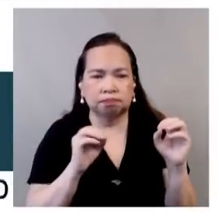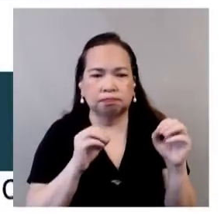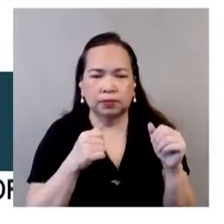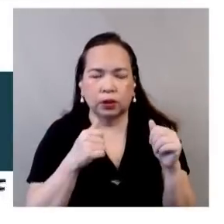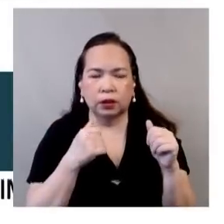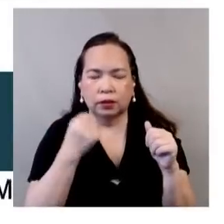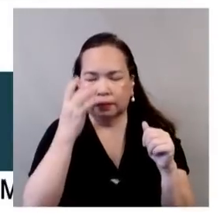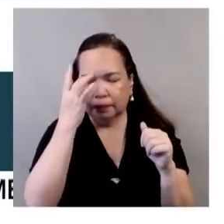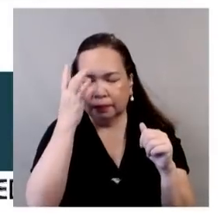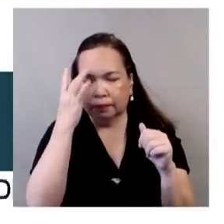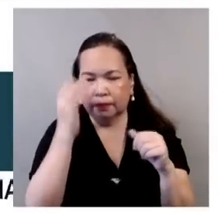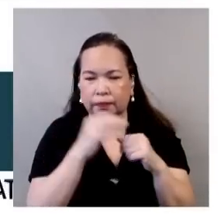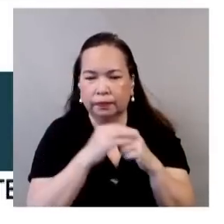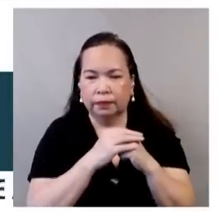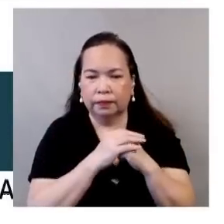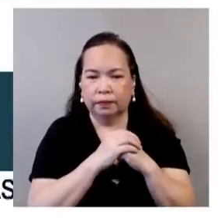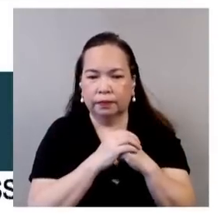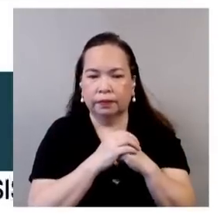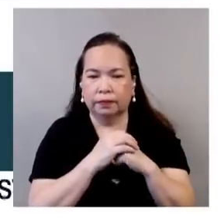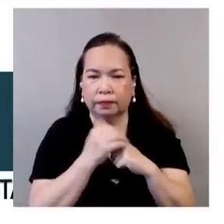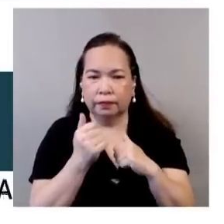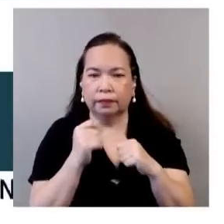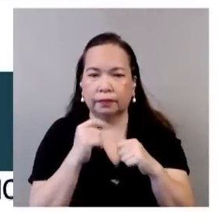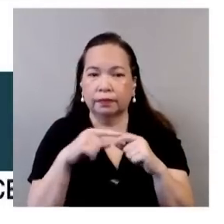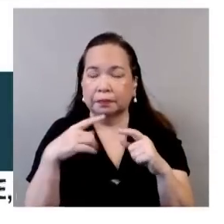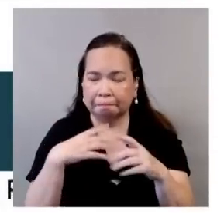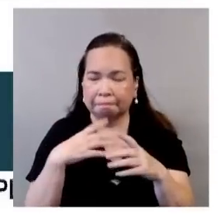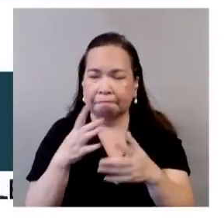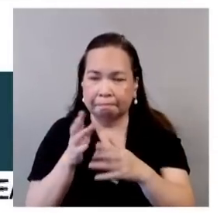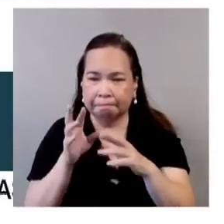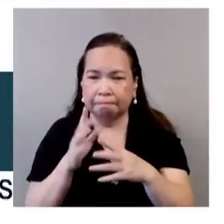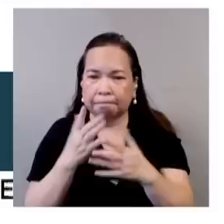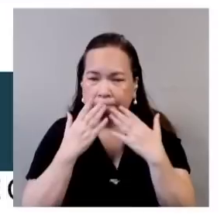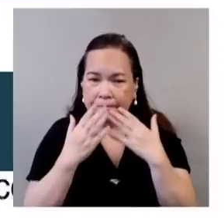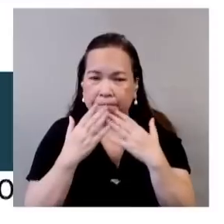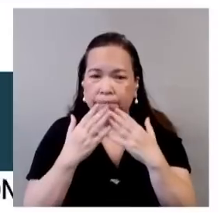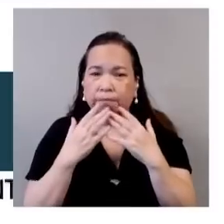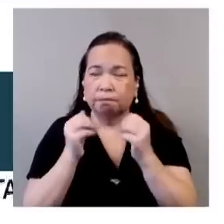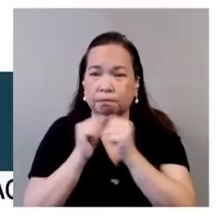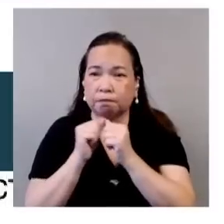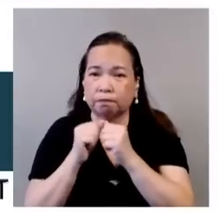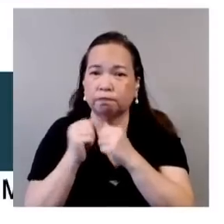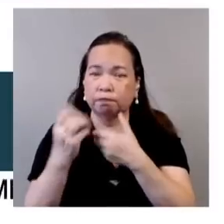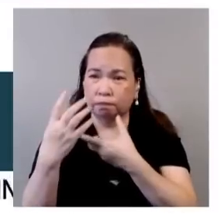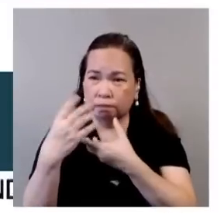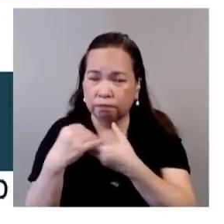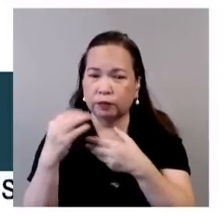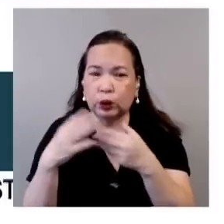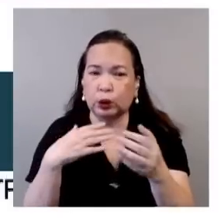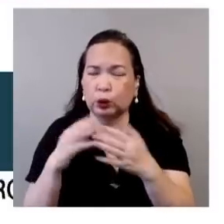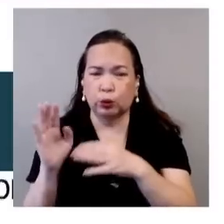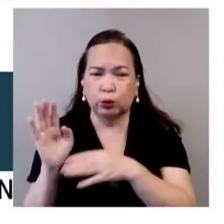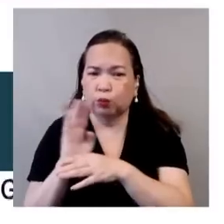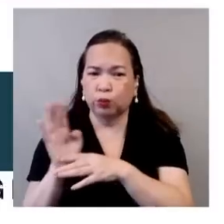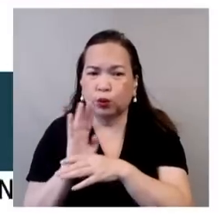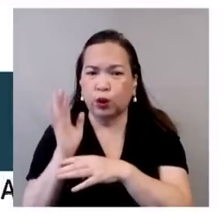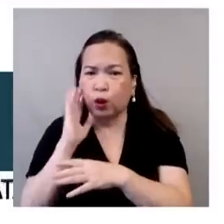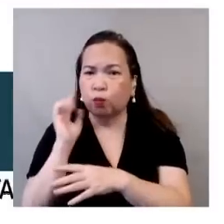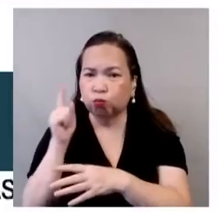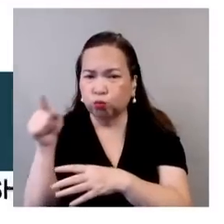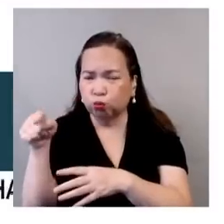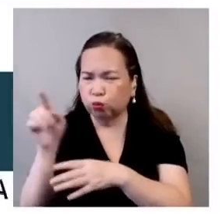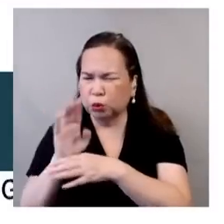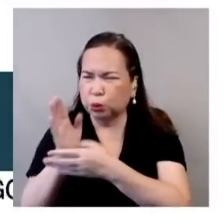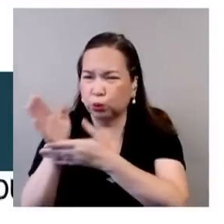Wala pa po. All right. Okay. We're going to have to leave it at that. We'd like to thank you for joining us. Despite your busy schedule, alam namin na mag-iikot pa rin po kayo.